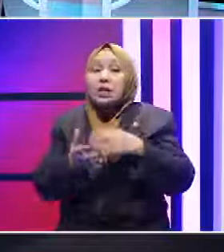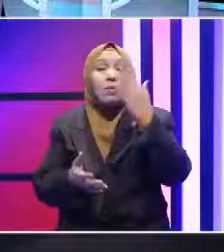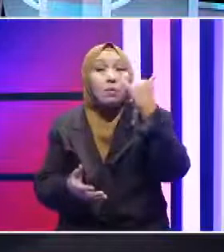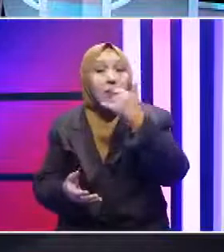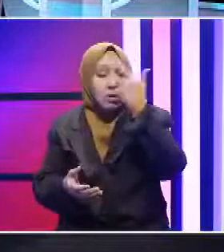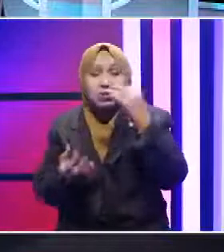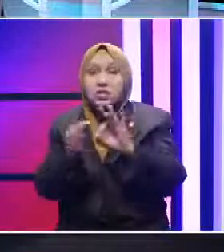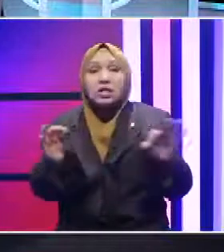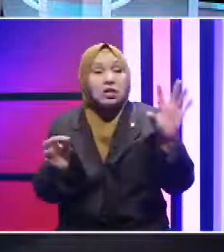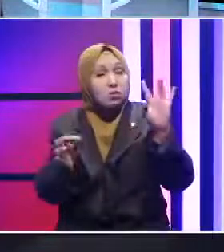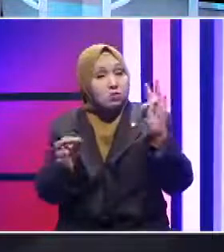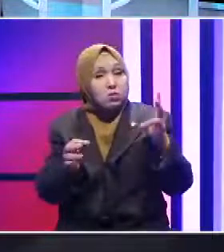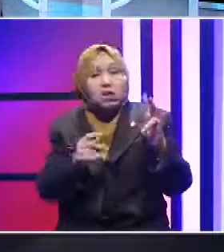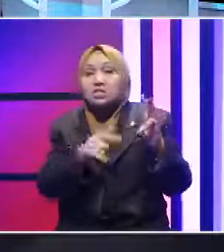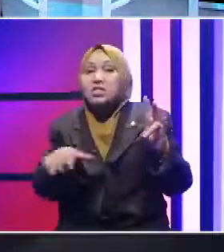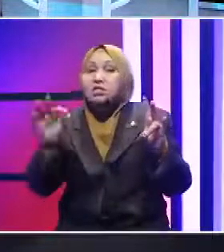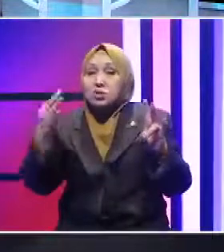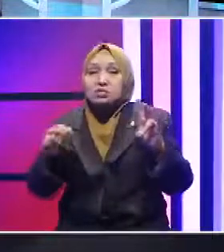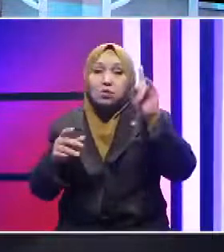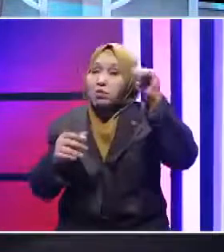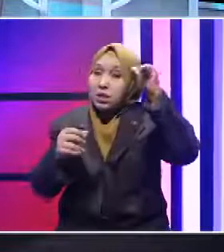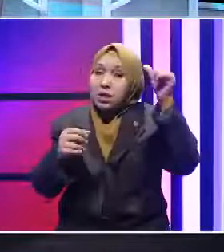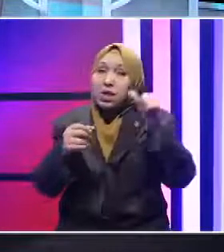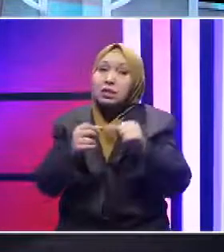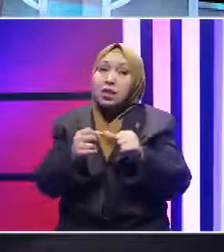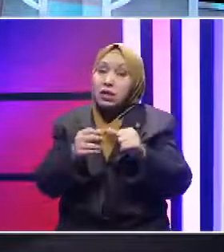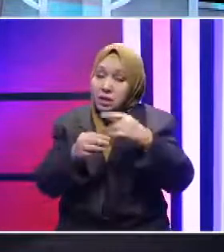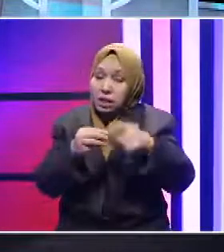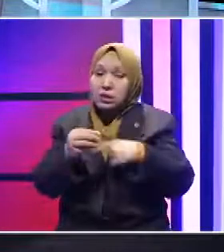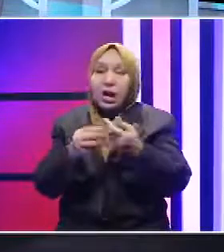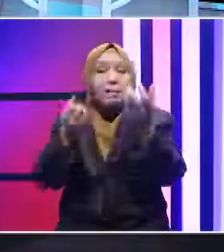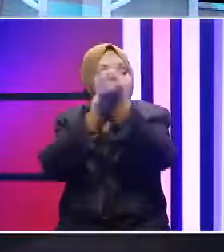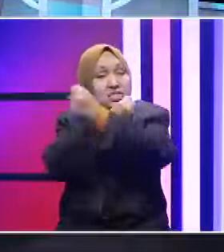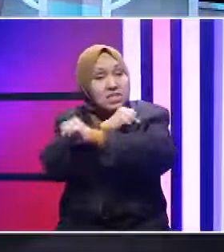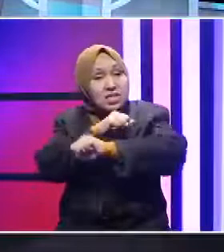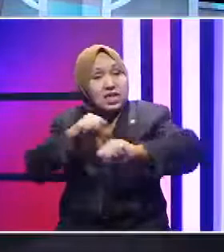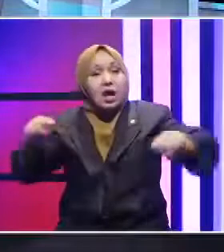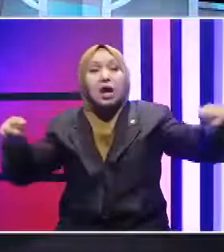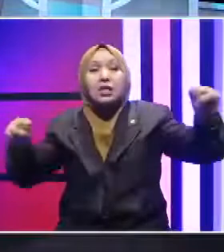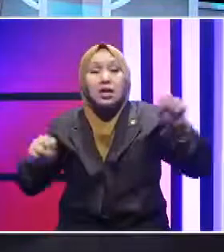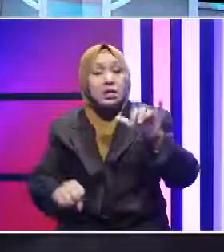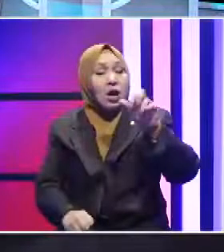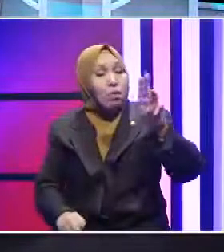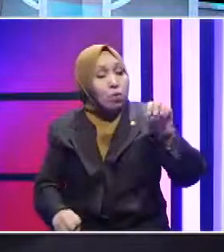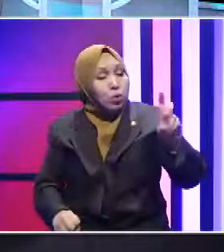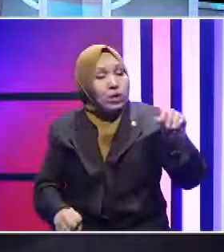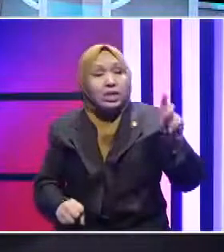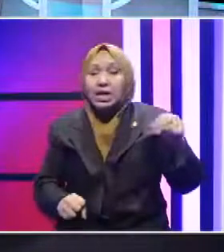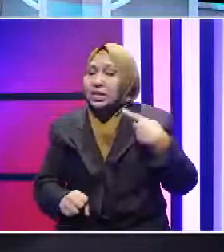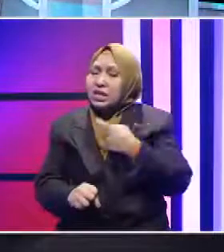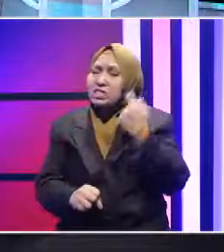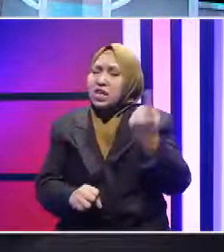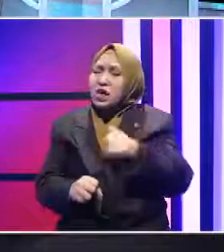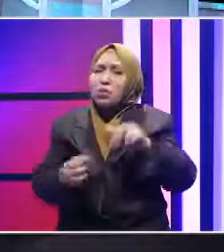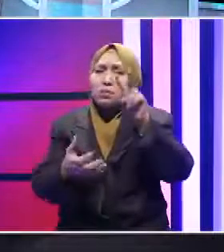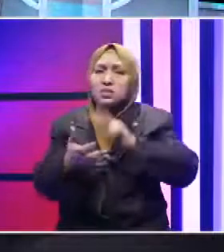Ayat 17 hingga ayat 19 sebagai satu peringatan tentang persediaan Yaumuddin yang kita selalu baca